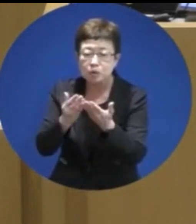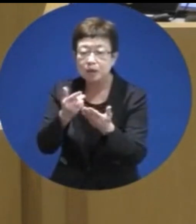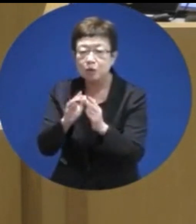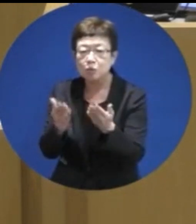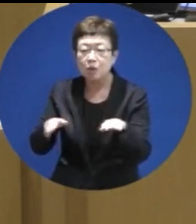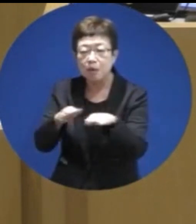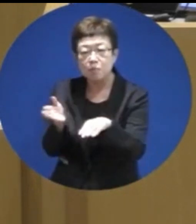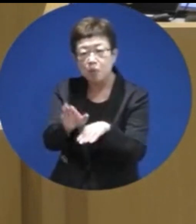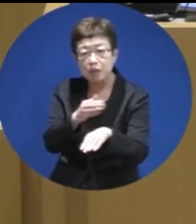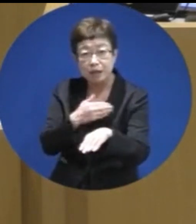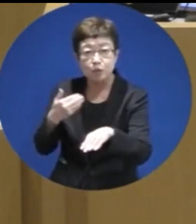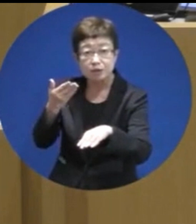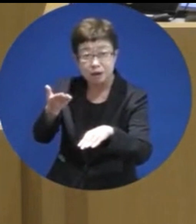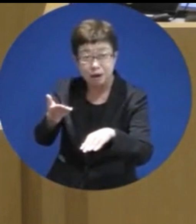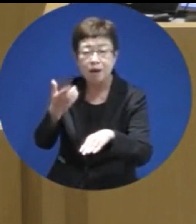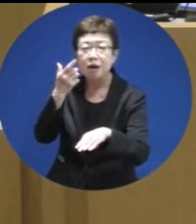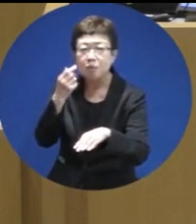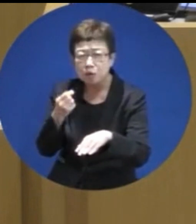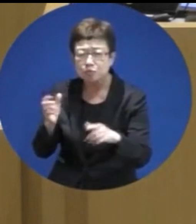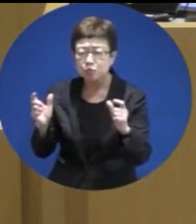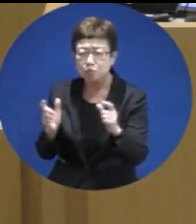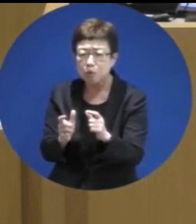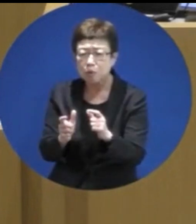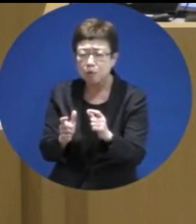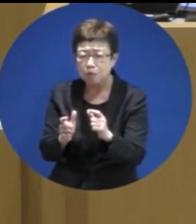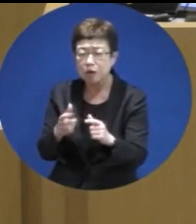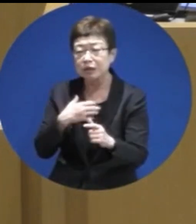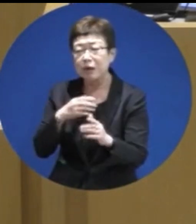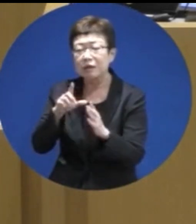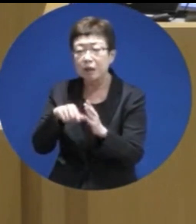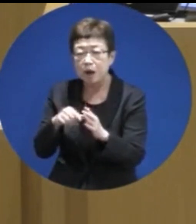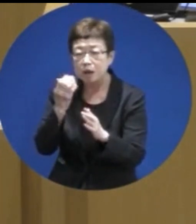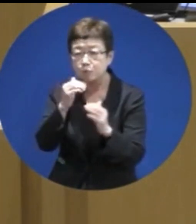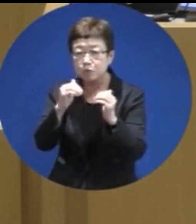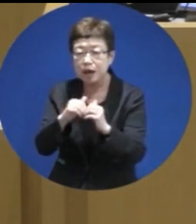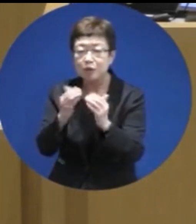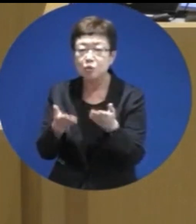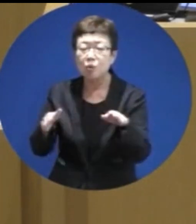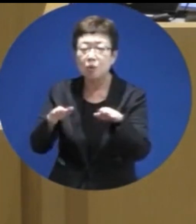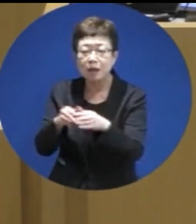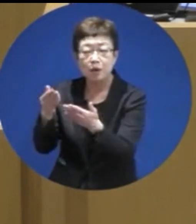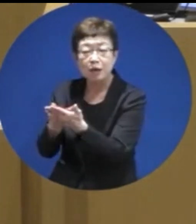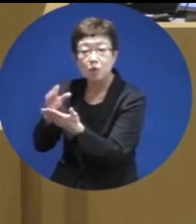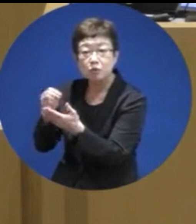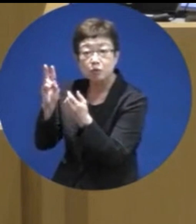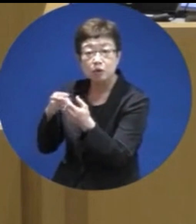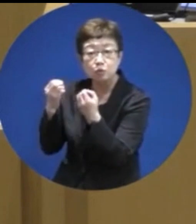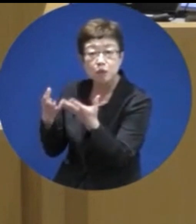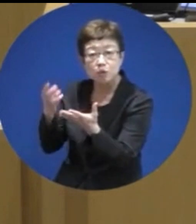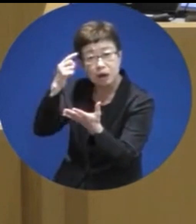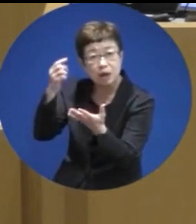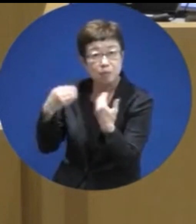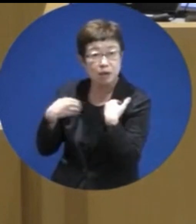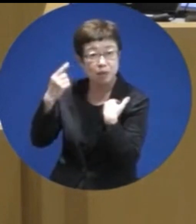持することができるのでしょうか。もし規模が縮小される可能性がある場合、渋谷図書館跡地でのリニューアルを検討するべきではないで